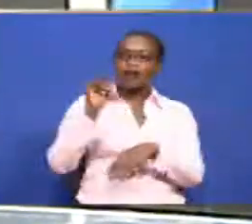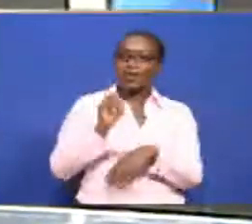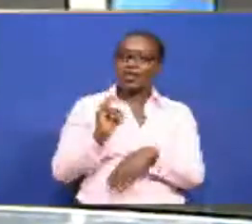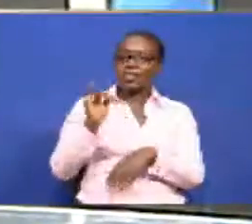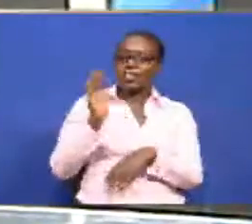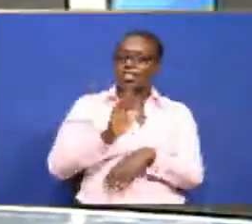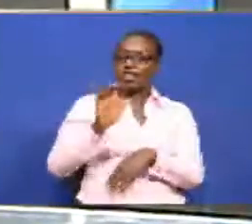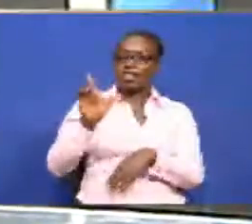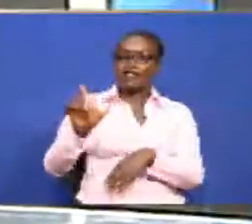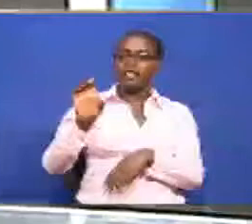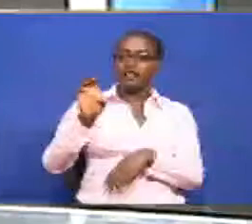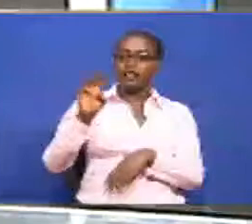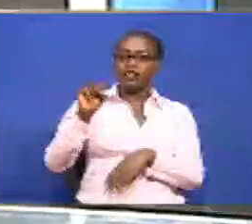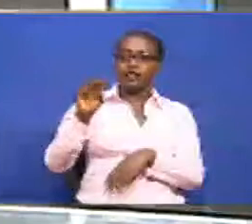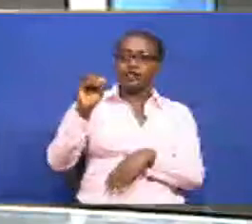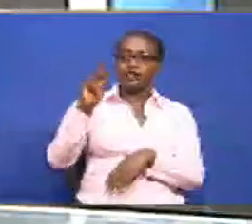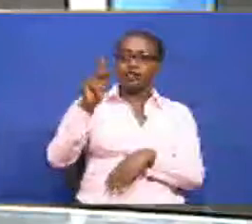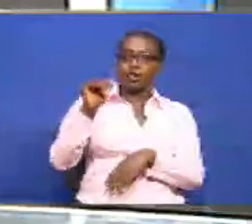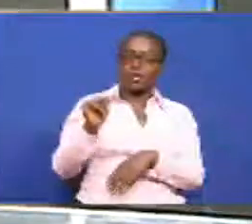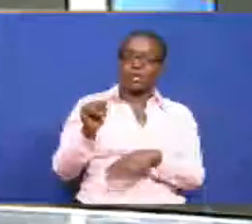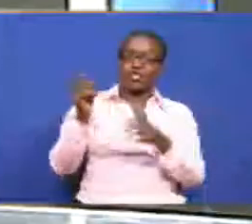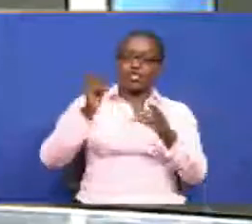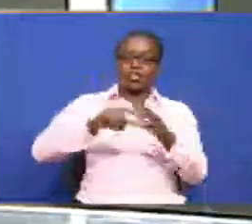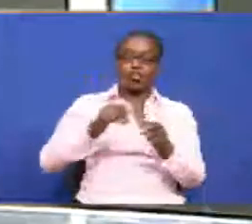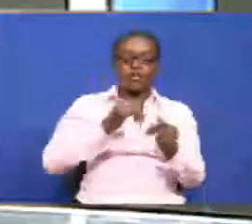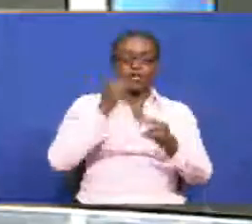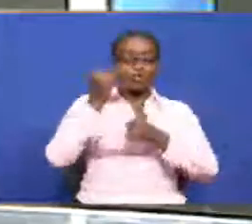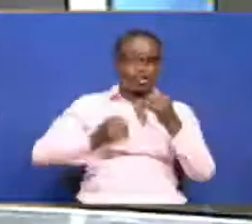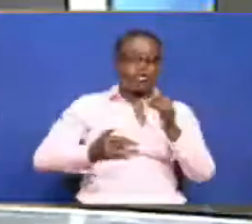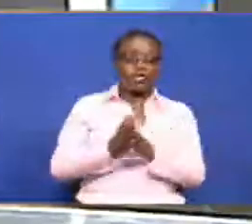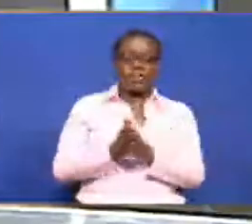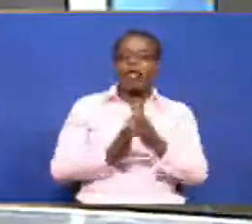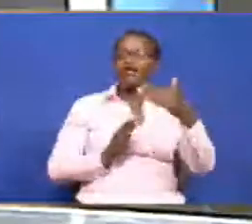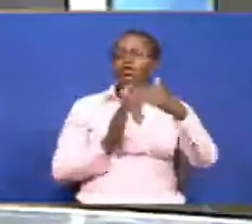sana, twende sawa hadi tamati. Moja kwa moja tuanze na taarifa